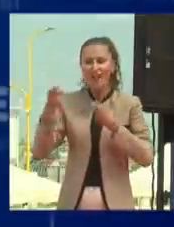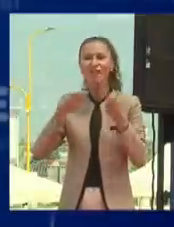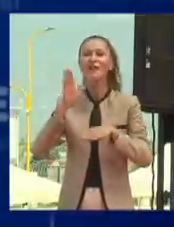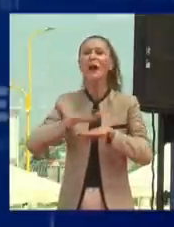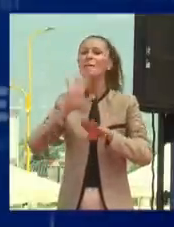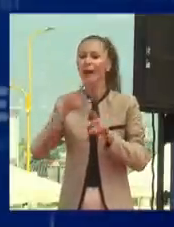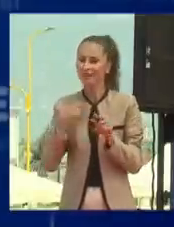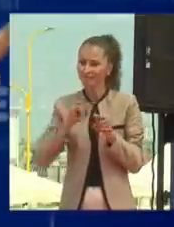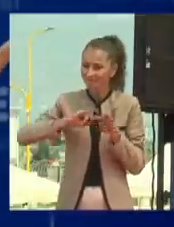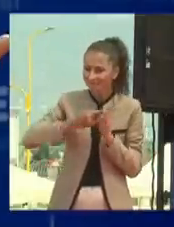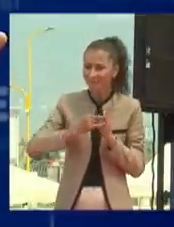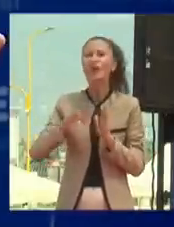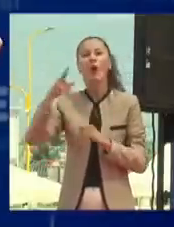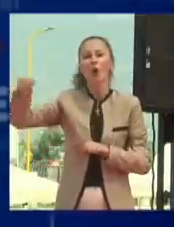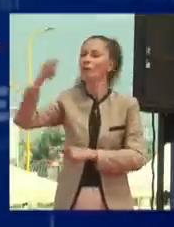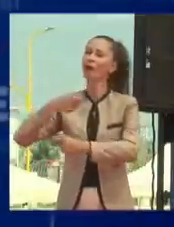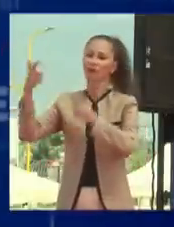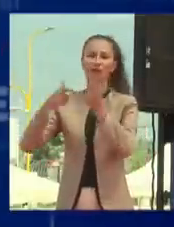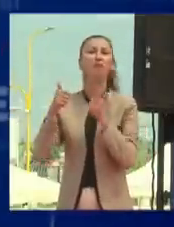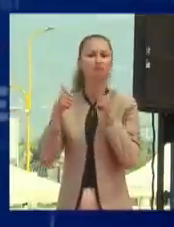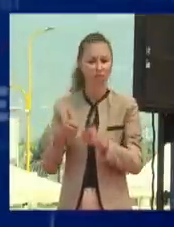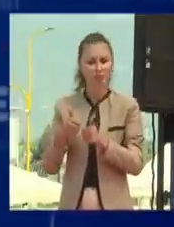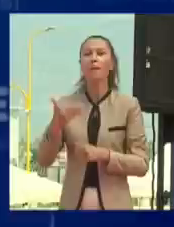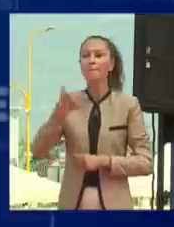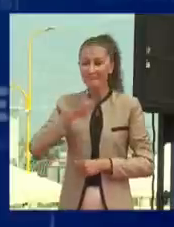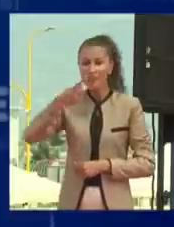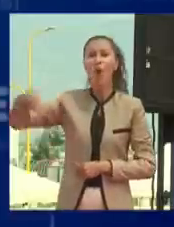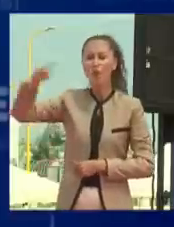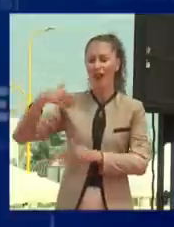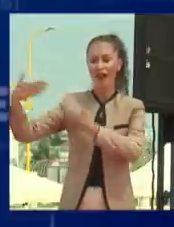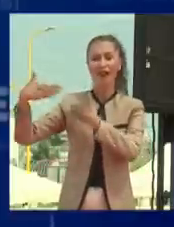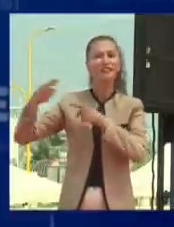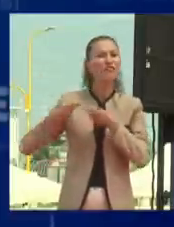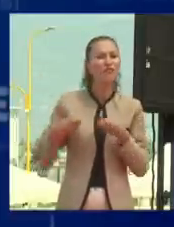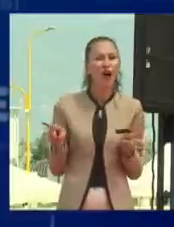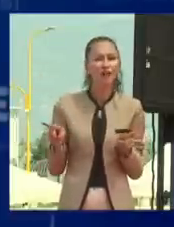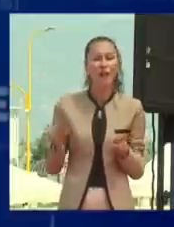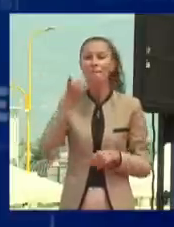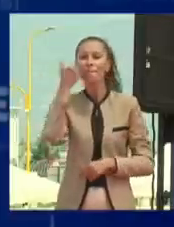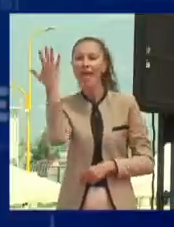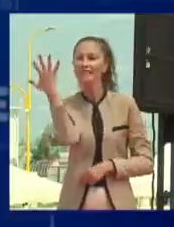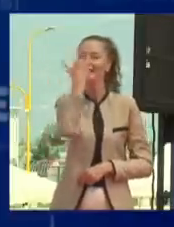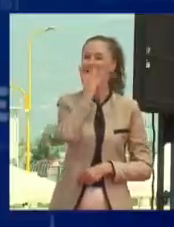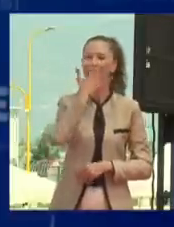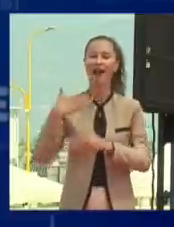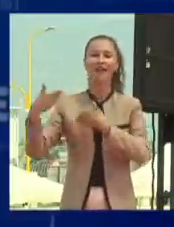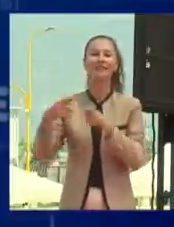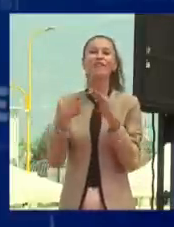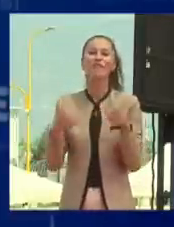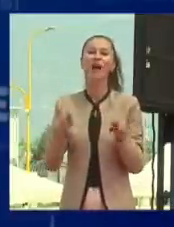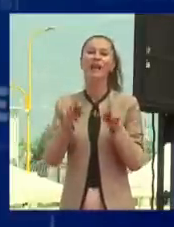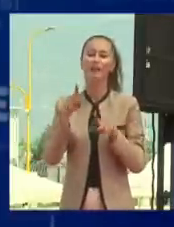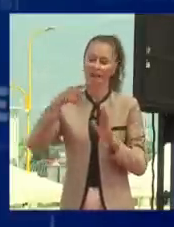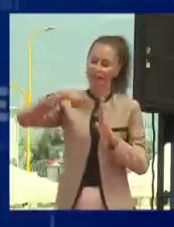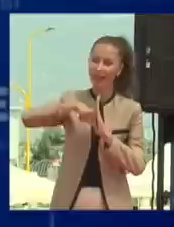Biz israftan çekiniriz ama onlar israf yaparlar. Bizimle onlar arasındaki fark, beyazla siyah arasındaki fark kadar